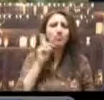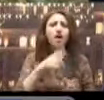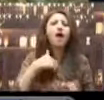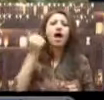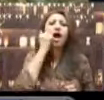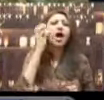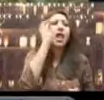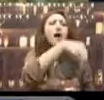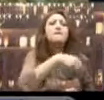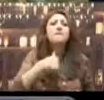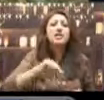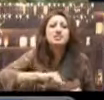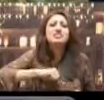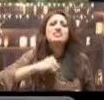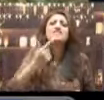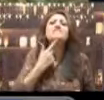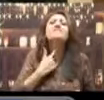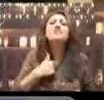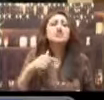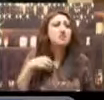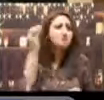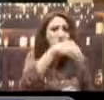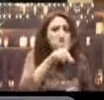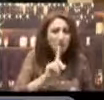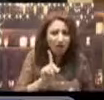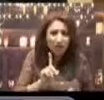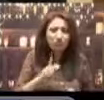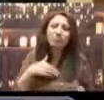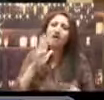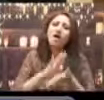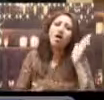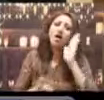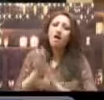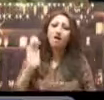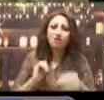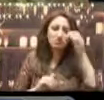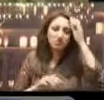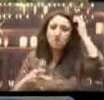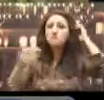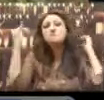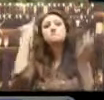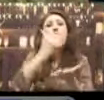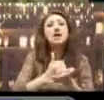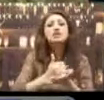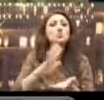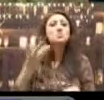بلاش. و كان مين ساعتها ماسك فريق الكوره؟ كان